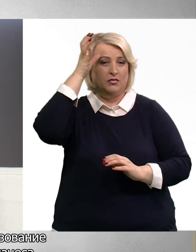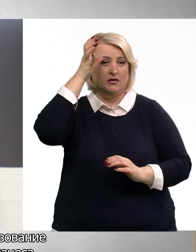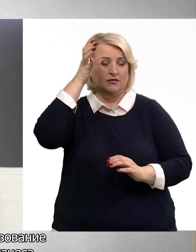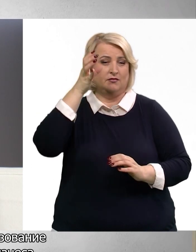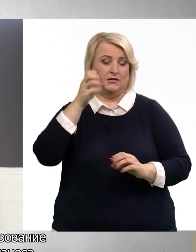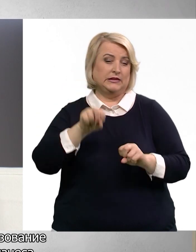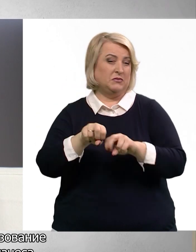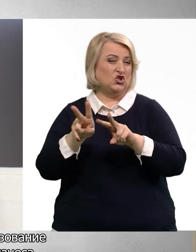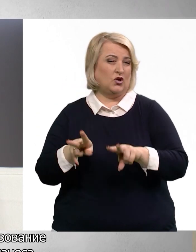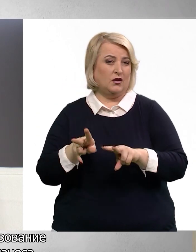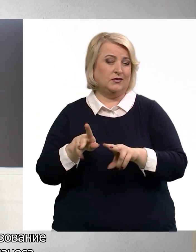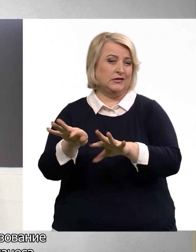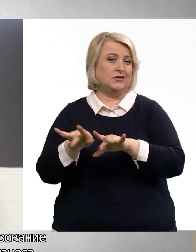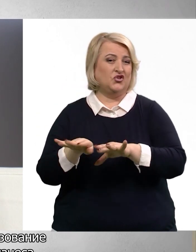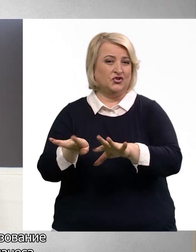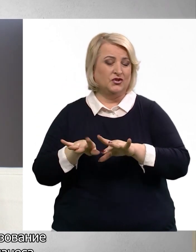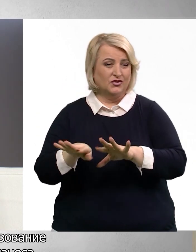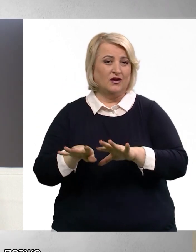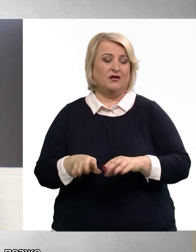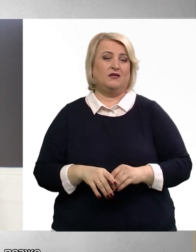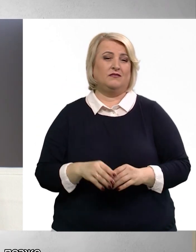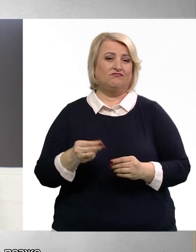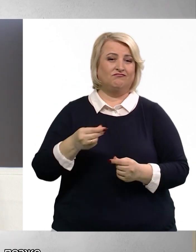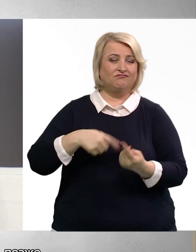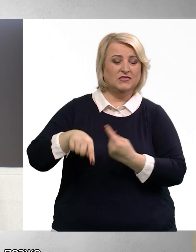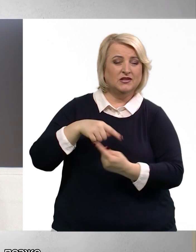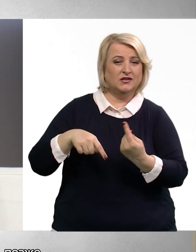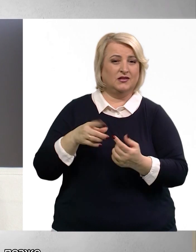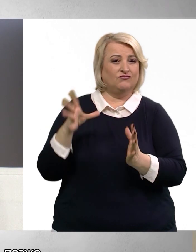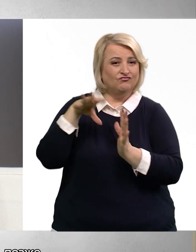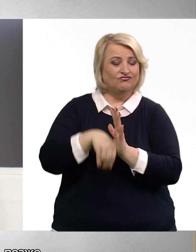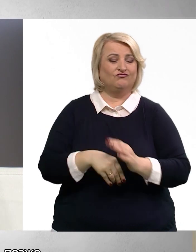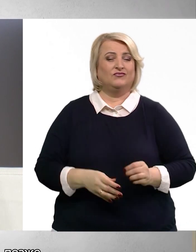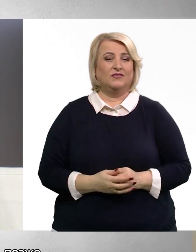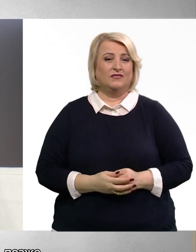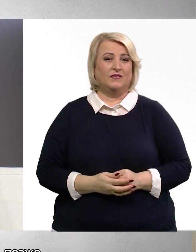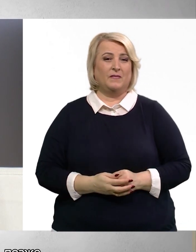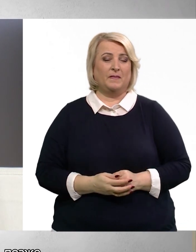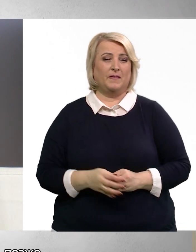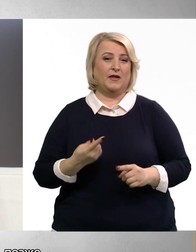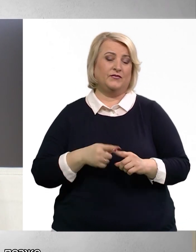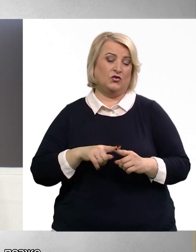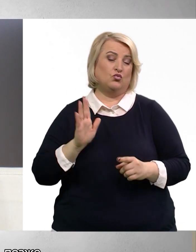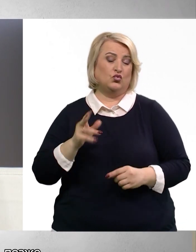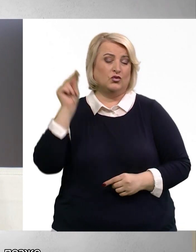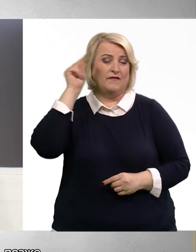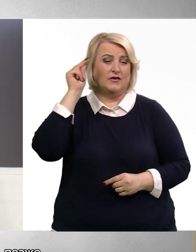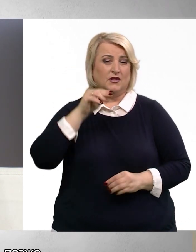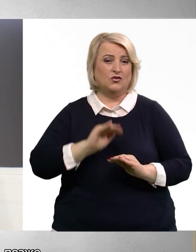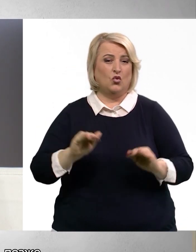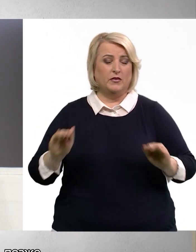cu specializare pe digitalizarea afacerilor. Ce sunt lucruri care deja ei le vor învăța mai. Care